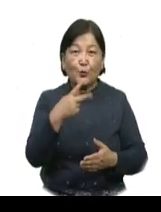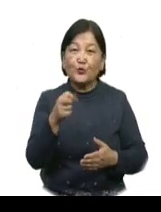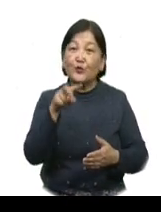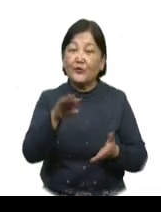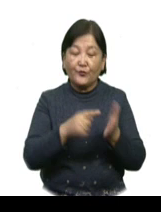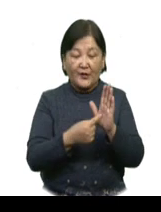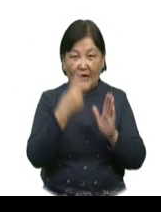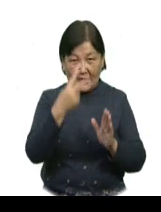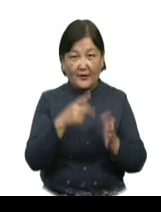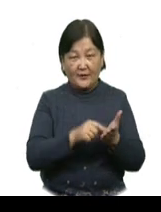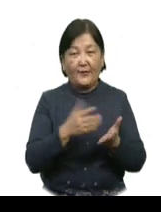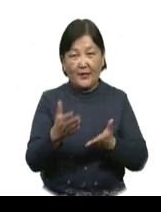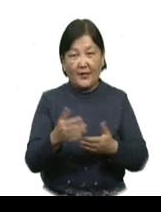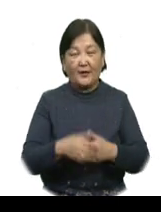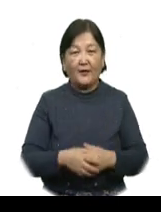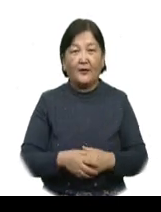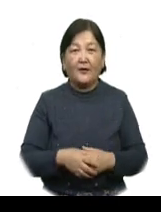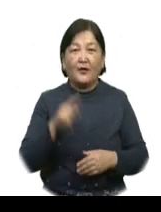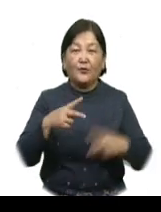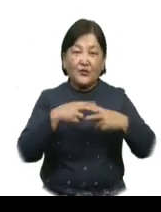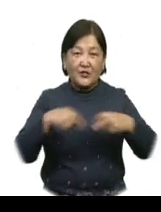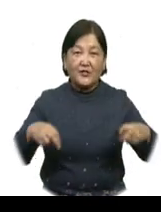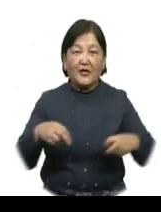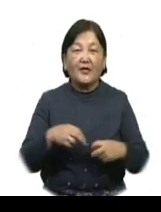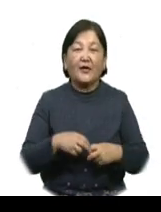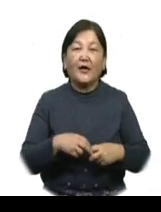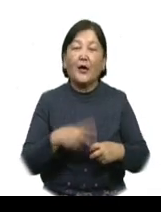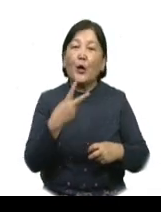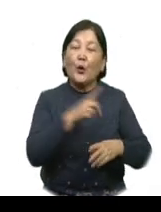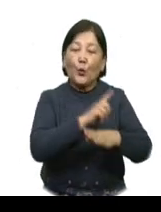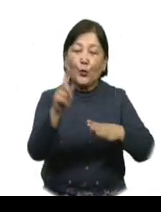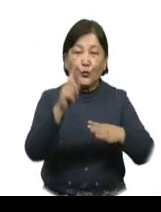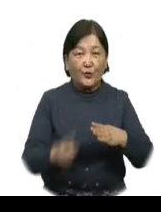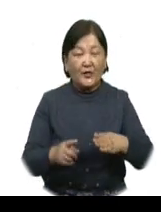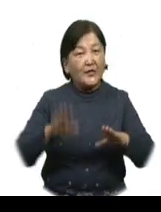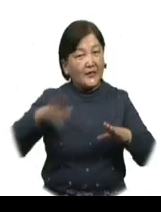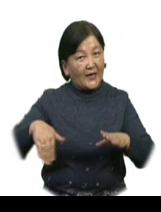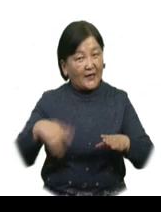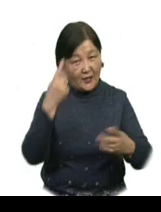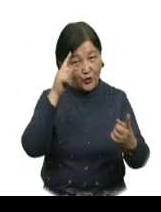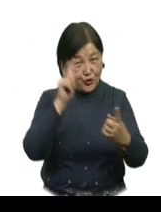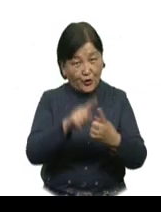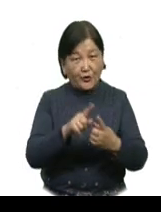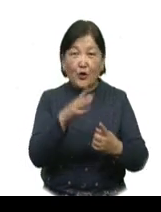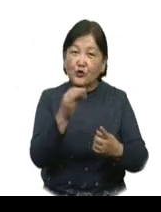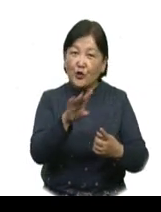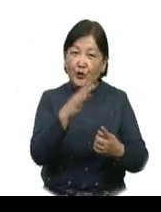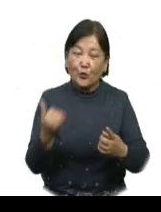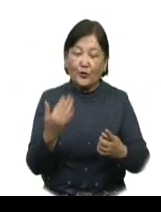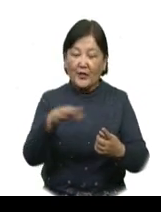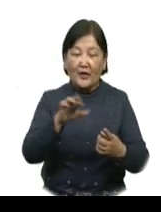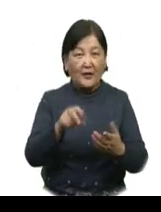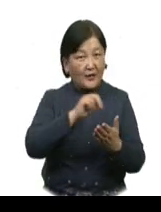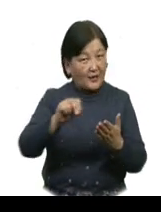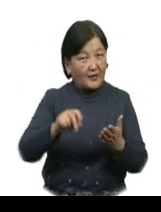үзүүлэлтээр хэмжигдэг учраас бид нар энэ одоо шинжилгээний үр дүн дээр дараагийн зорилго зорилтуултаа дэвшүүлэх нь бол ихээхэн